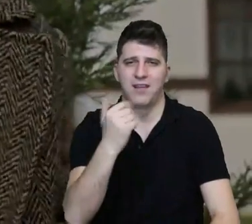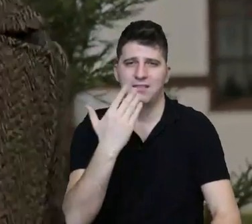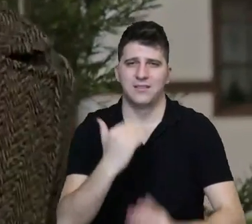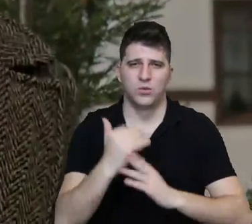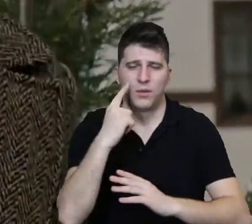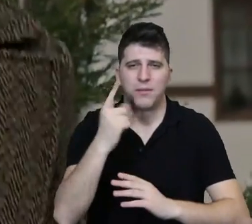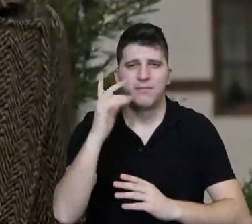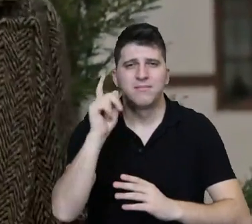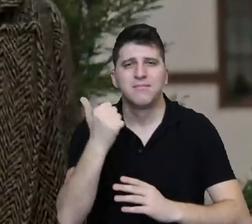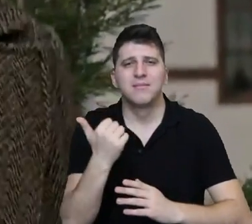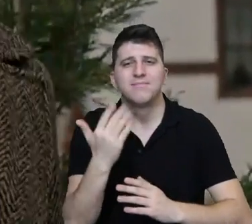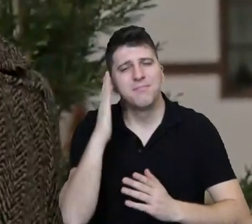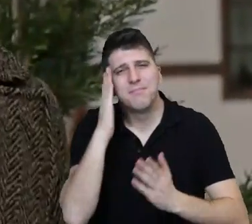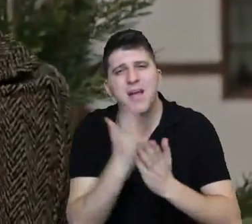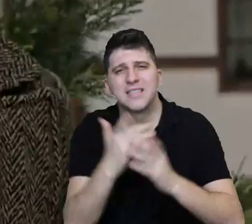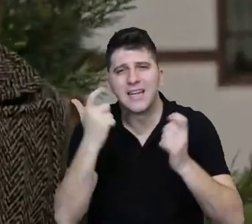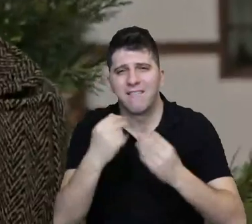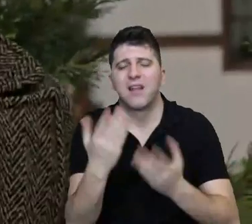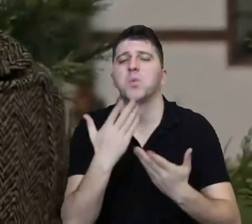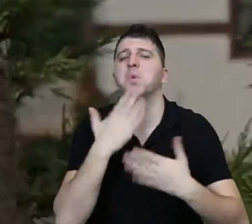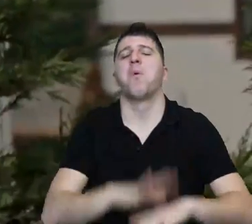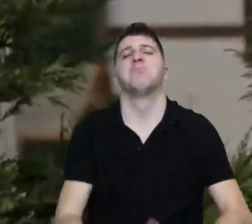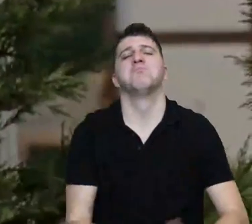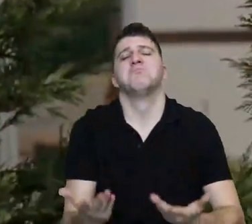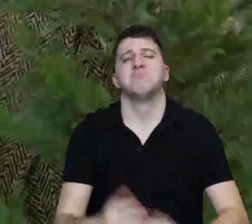bir mezar yeri kapatın. Yok arkadaş. Nerede?